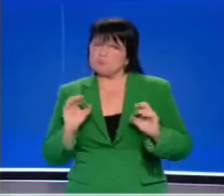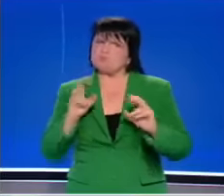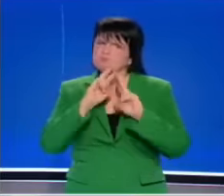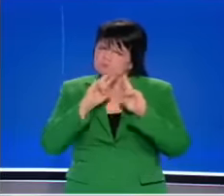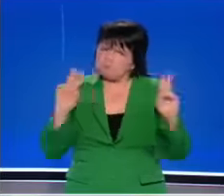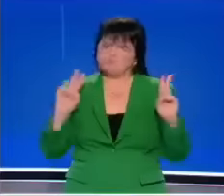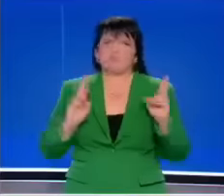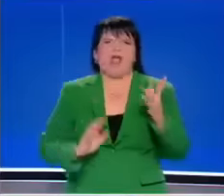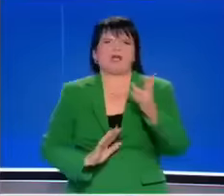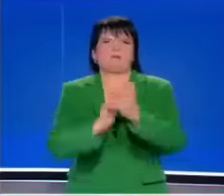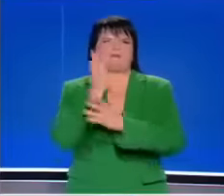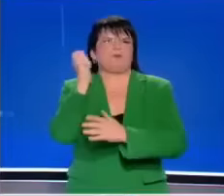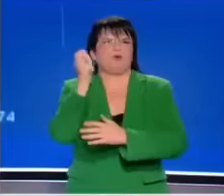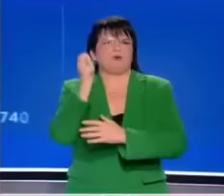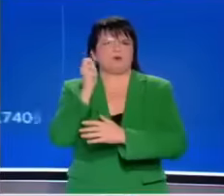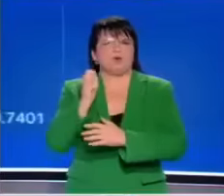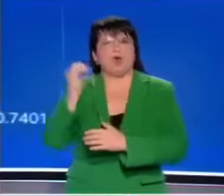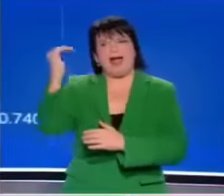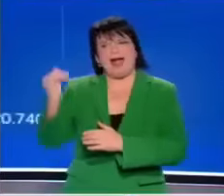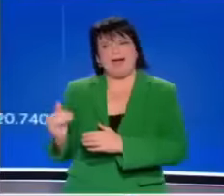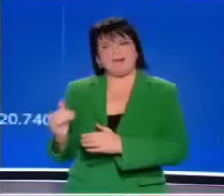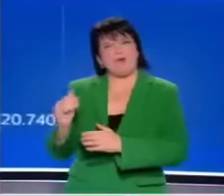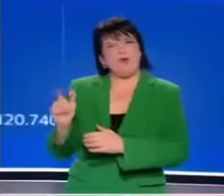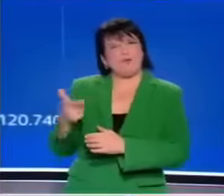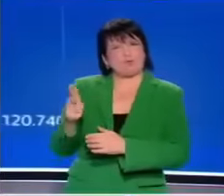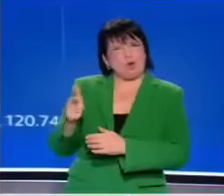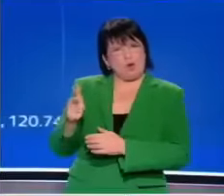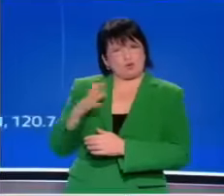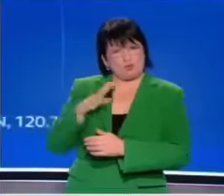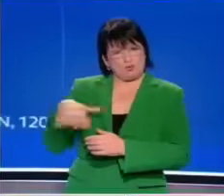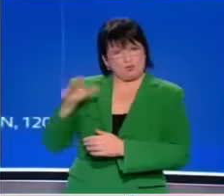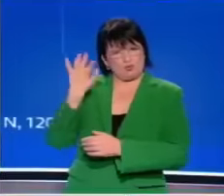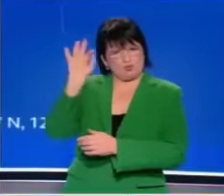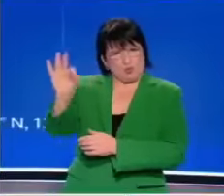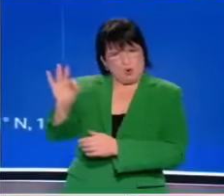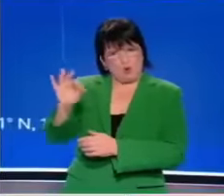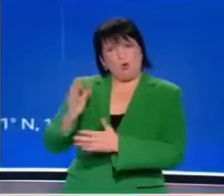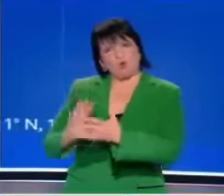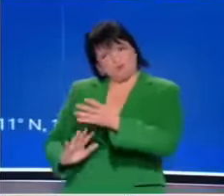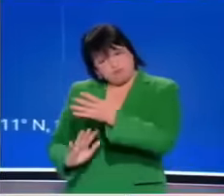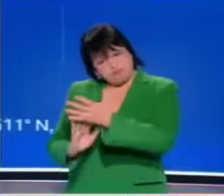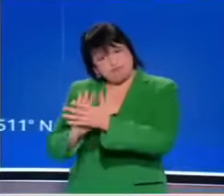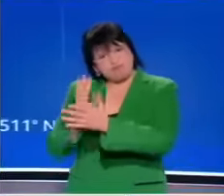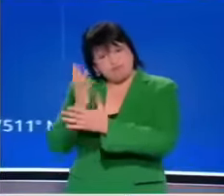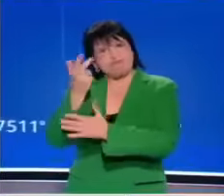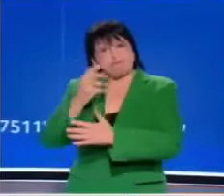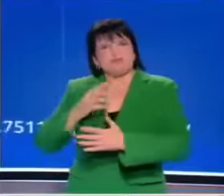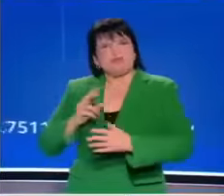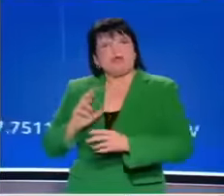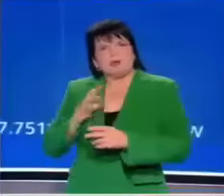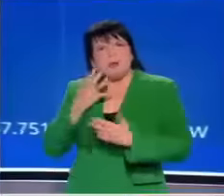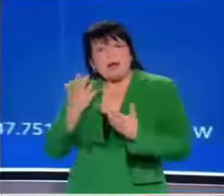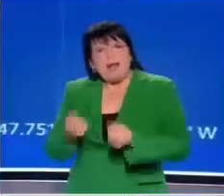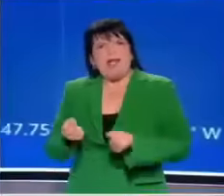πολιτική διότι βοηθάς τους χαμηλότερους τους φτωχότερους μιας κοινωνίας να μπορέσουν να έχουνε μια ανάπτυξη να μπορέσουν να κάνουν κάτι να